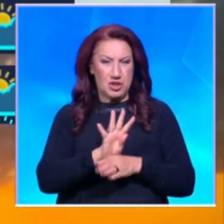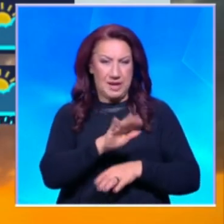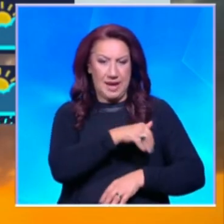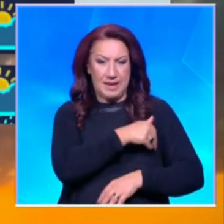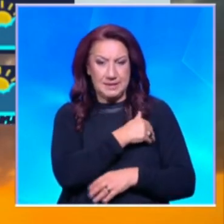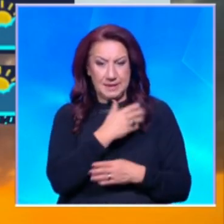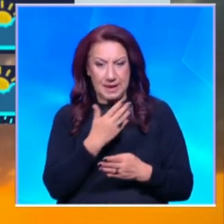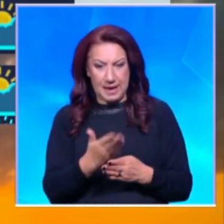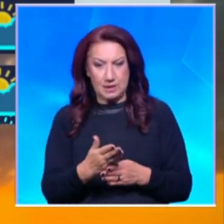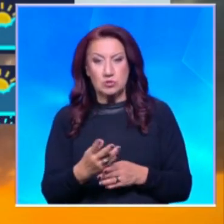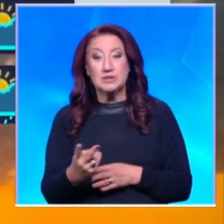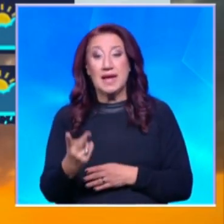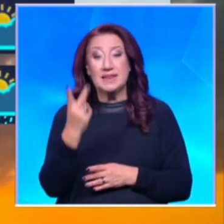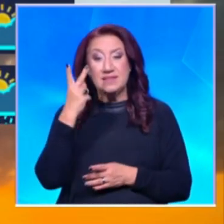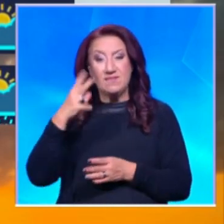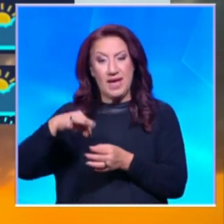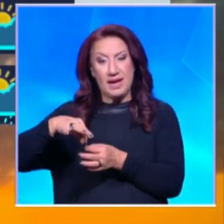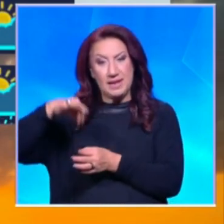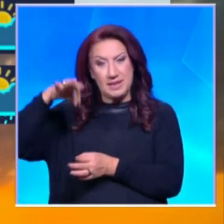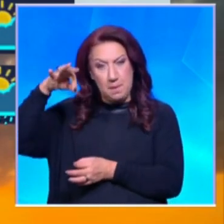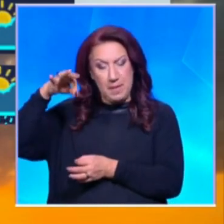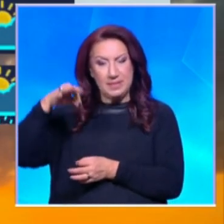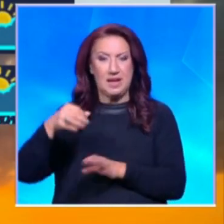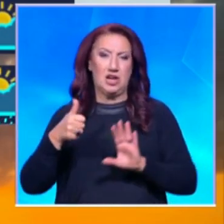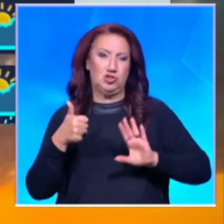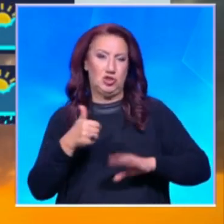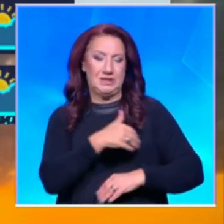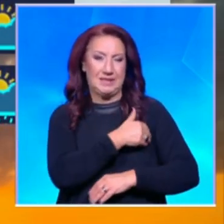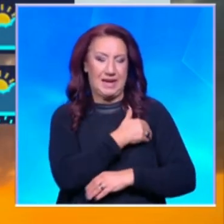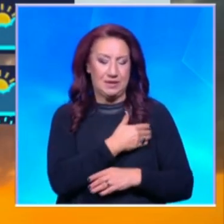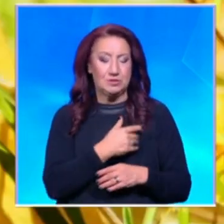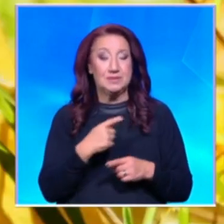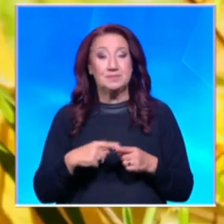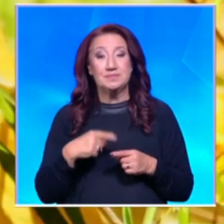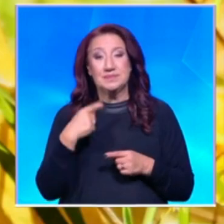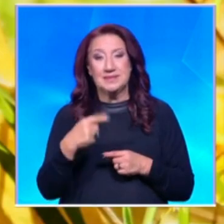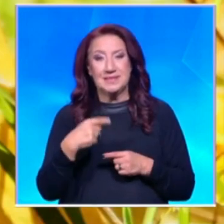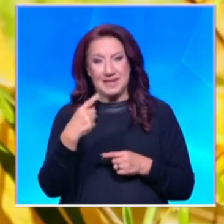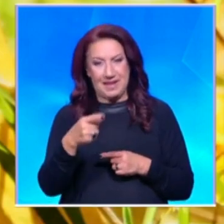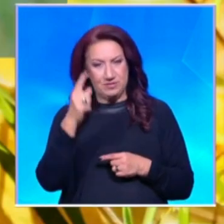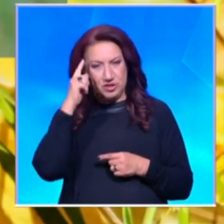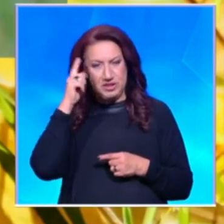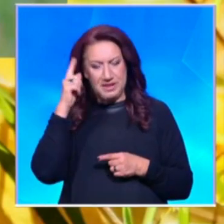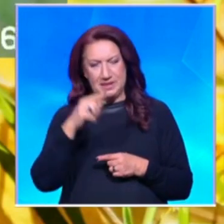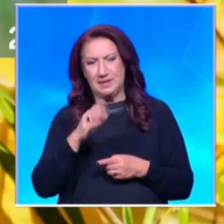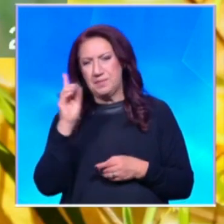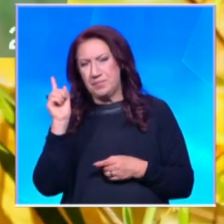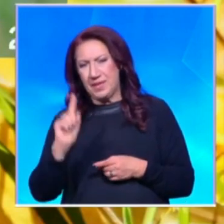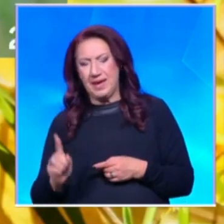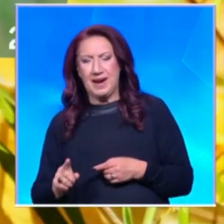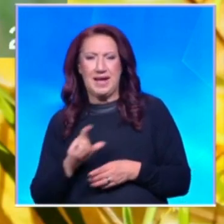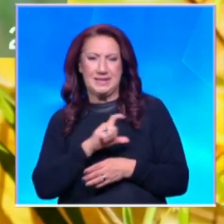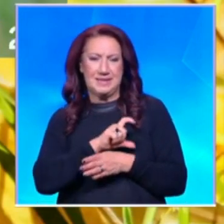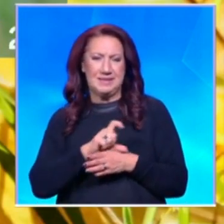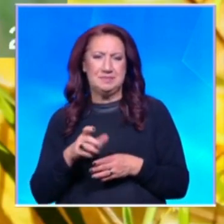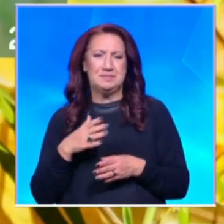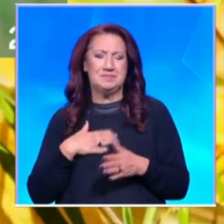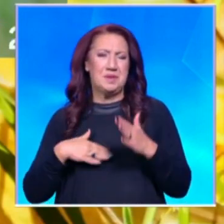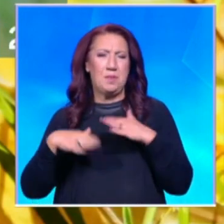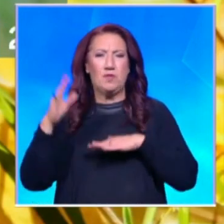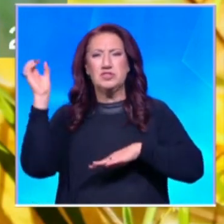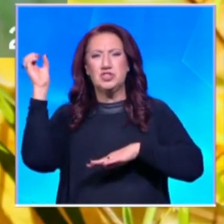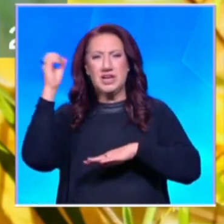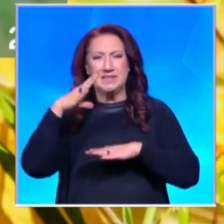градуса, на 2000 метра около 6 градуса. През следващите дни до края на седмицата ще се радваме на предимно слънчево